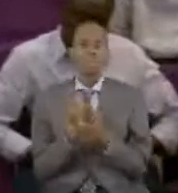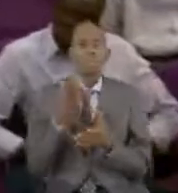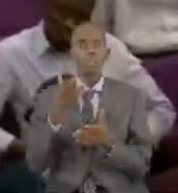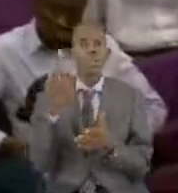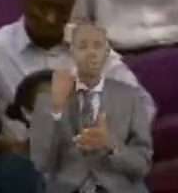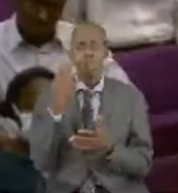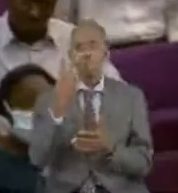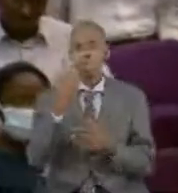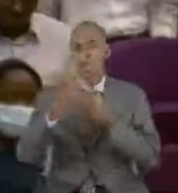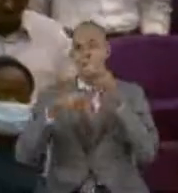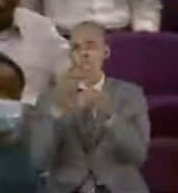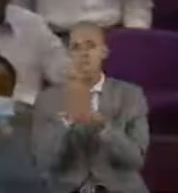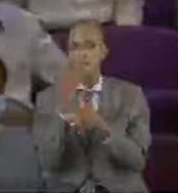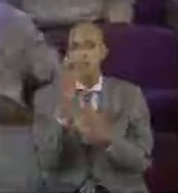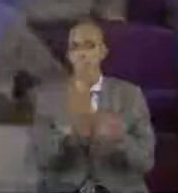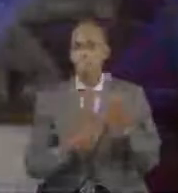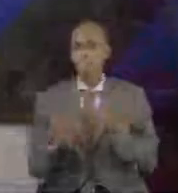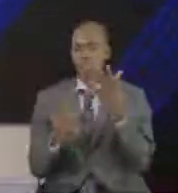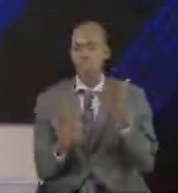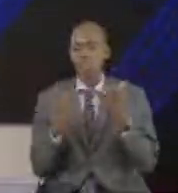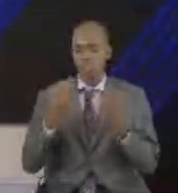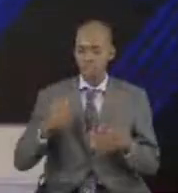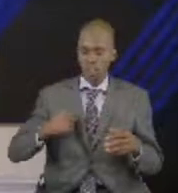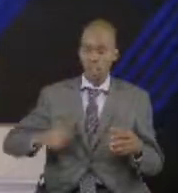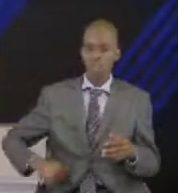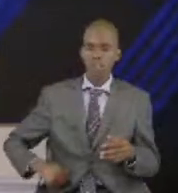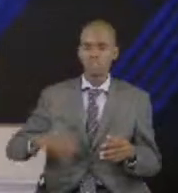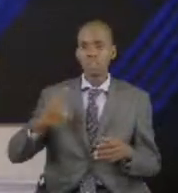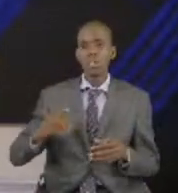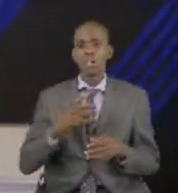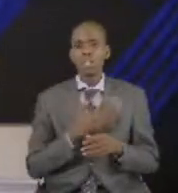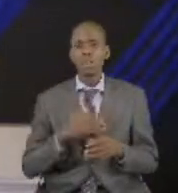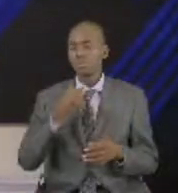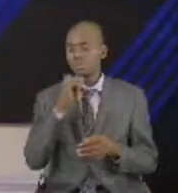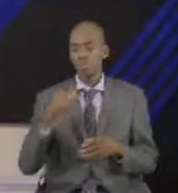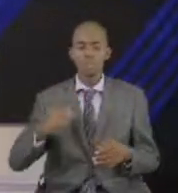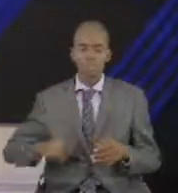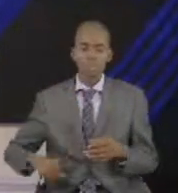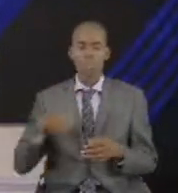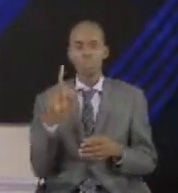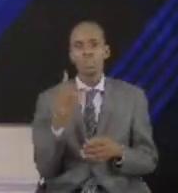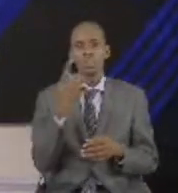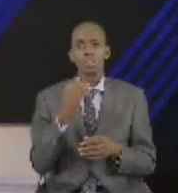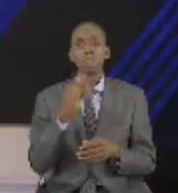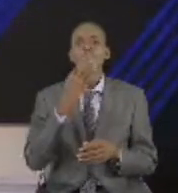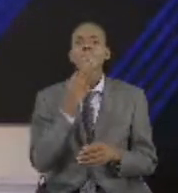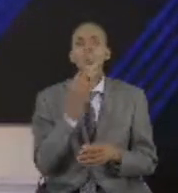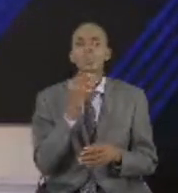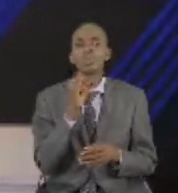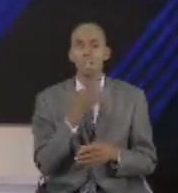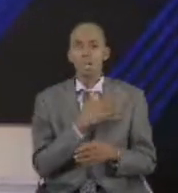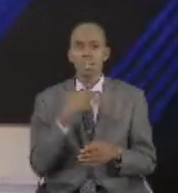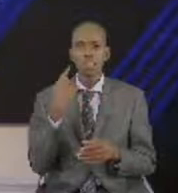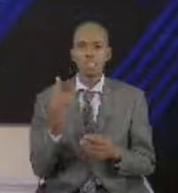afin qu'il y ait deux types de personnes sur la terre, les incirconcis et les circoncis,